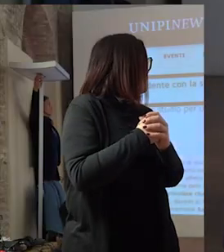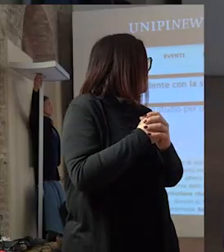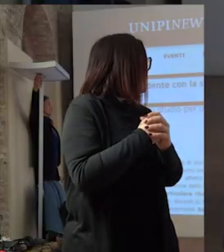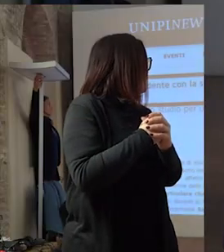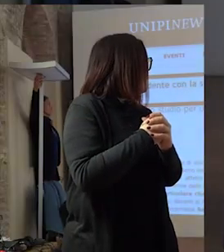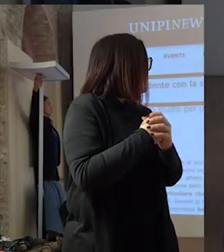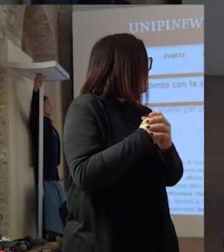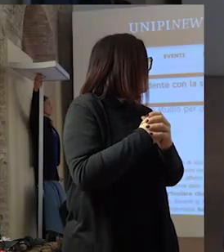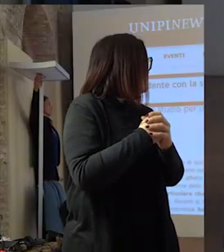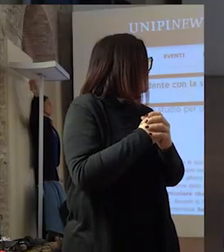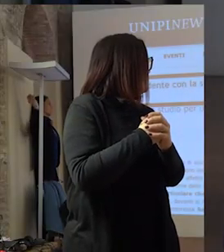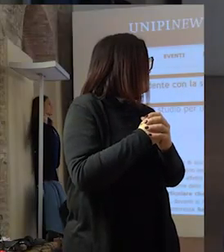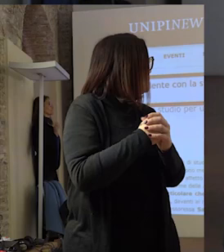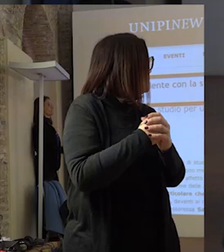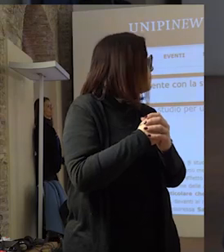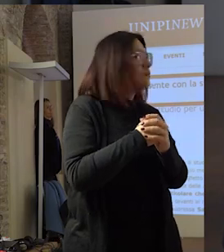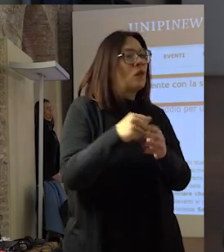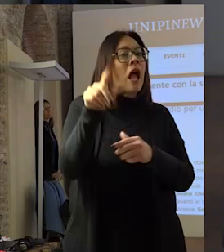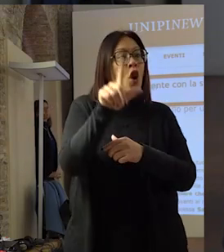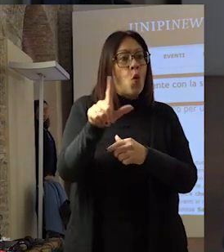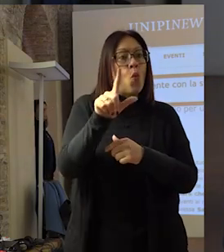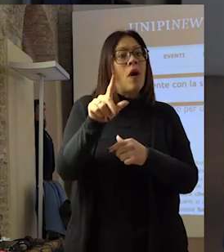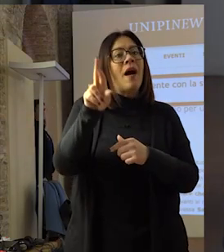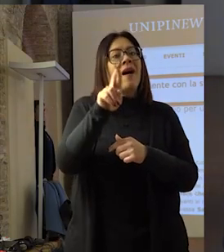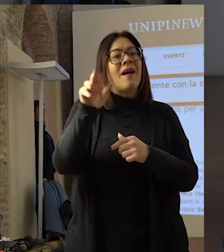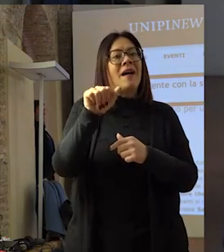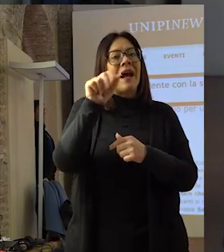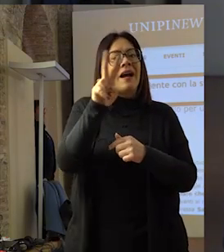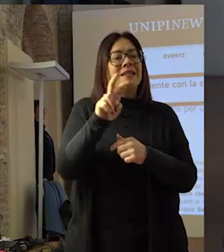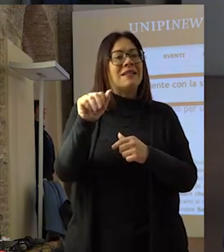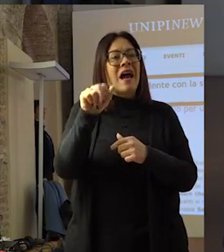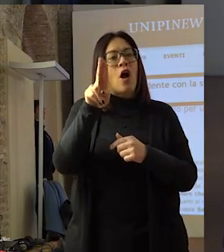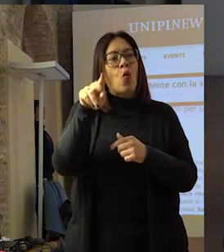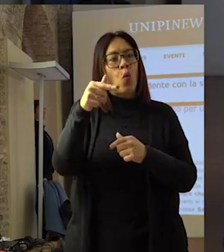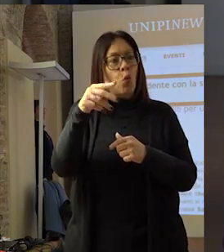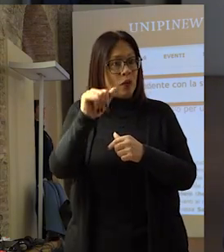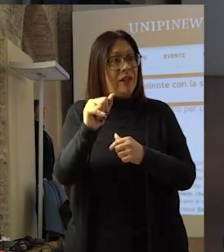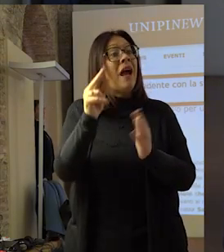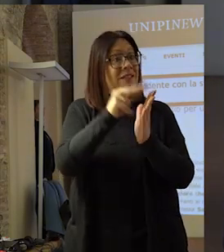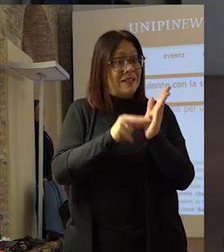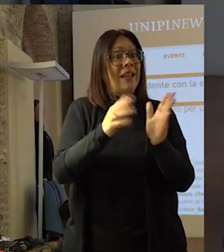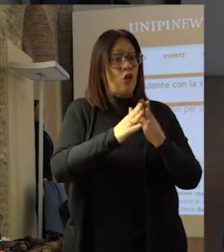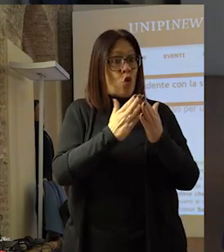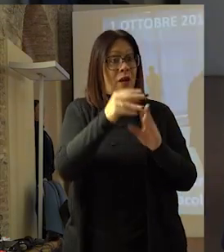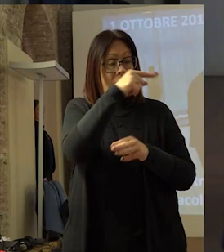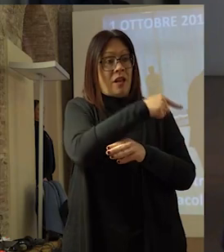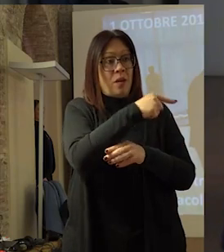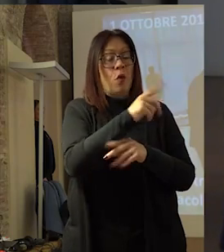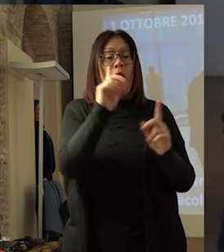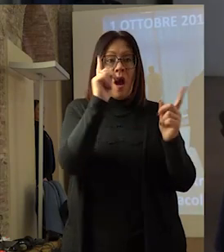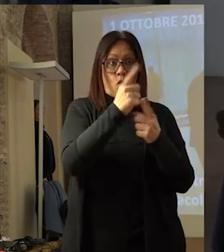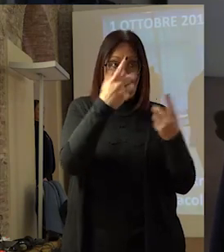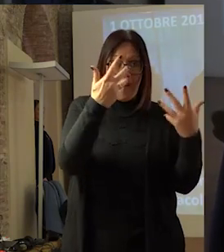che abbiamo anche Luca Razzauti, un altro degli autori del numero di oggi, e le scorro